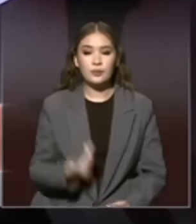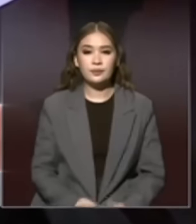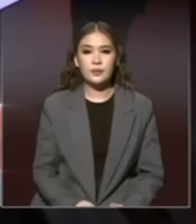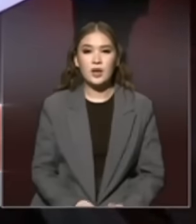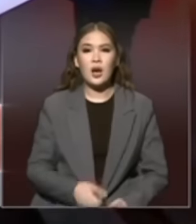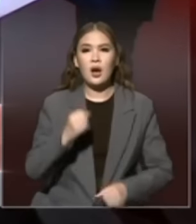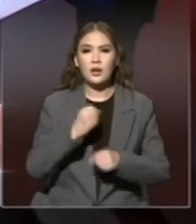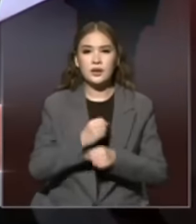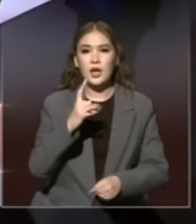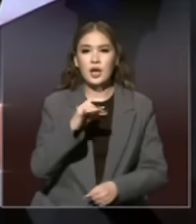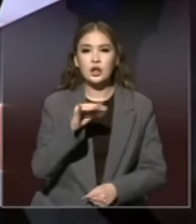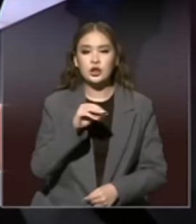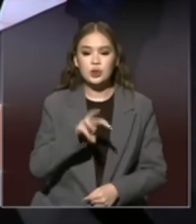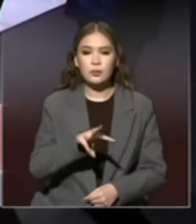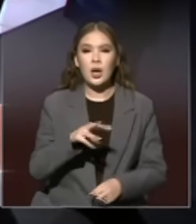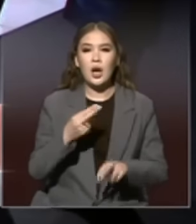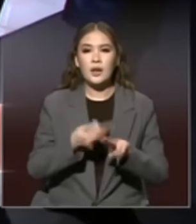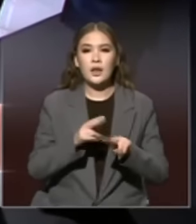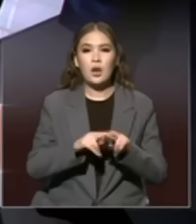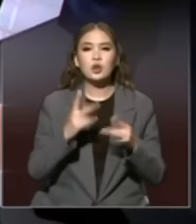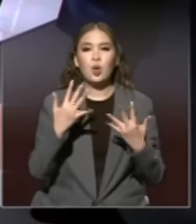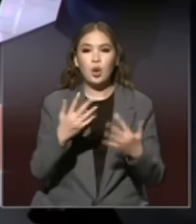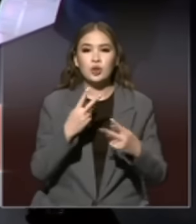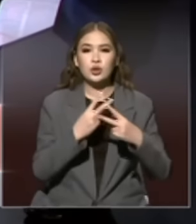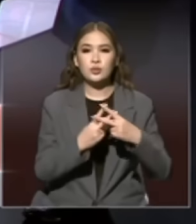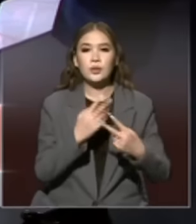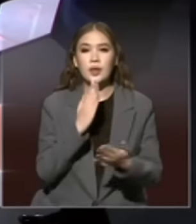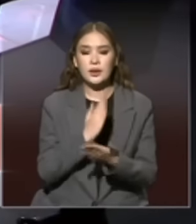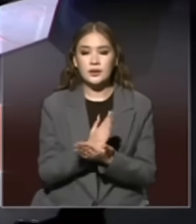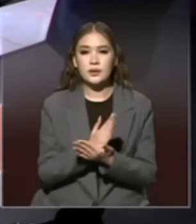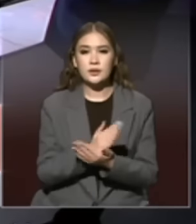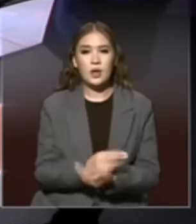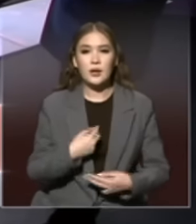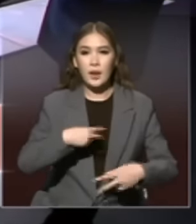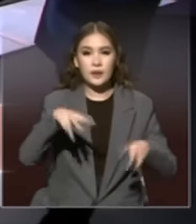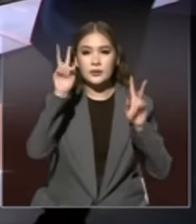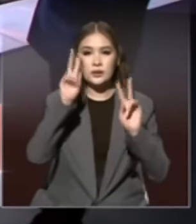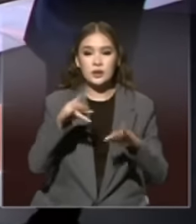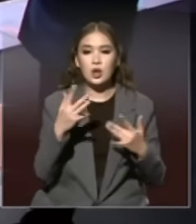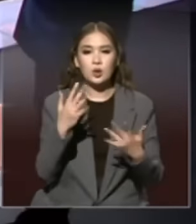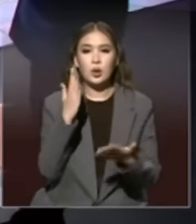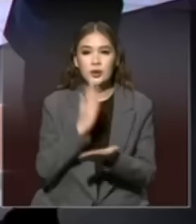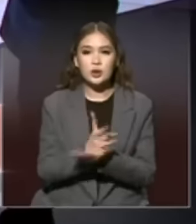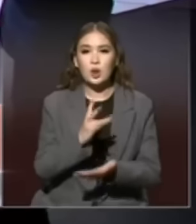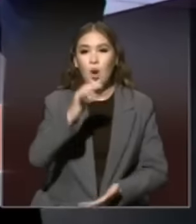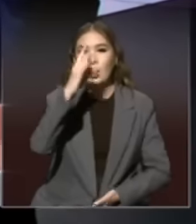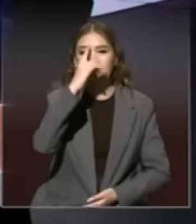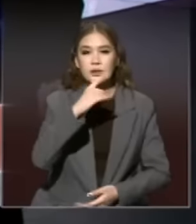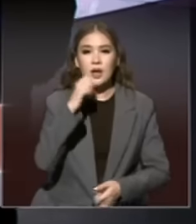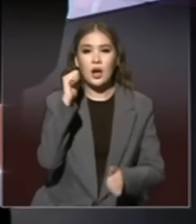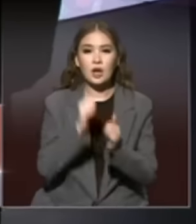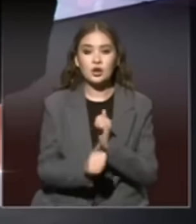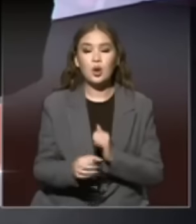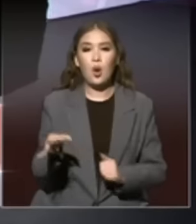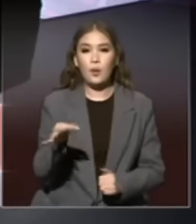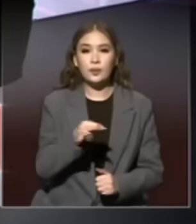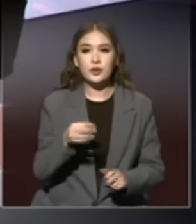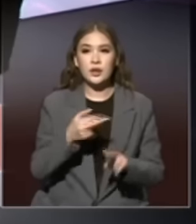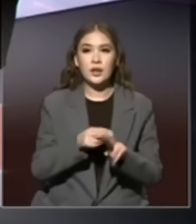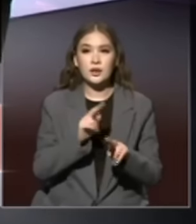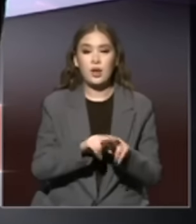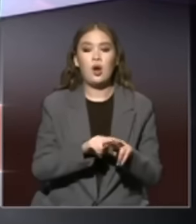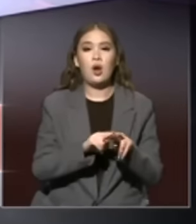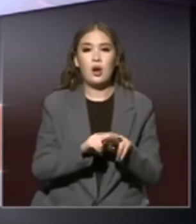бар? Мен енді ол неде қанша түрме бар екенін мен білмеймін, бірақ Қазақстанда әр облыстық орталарда осы